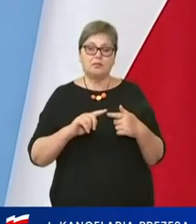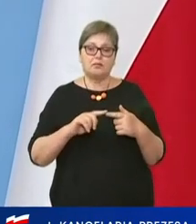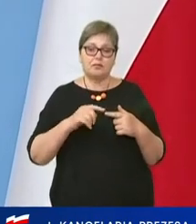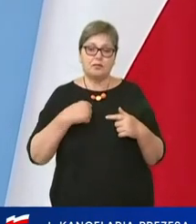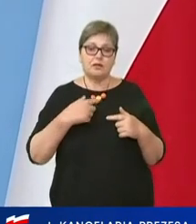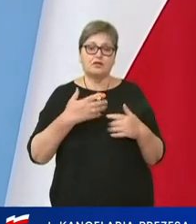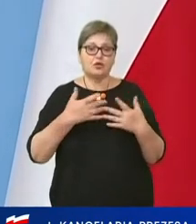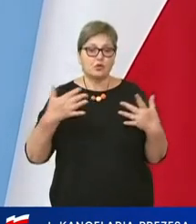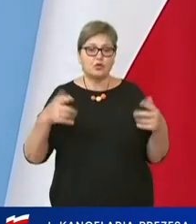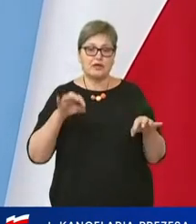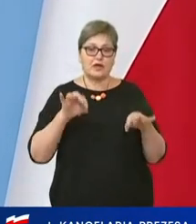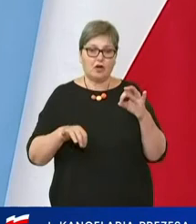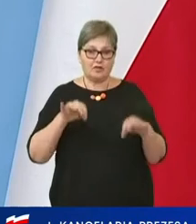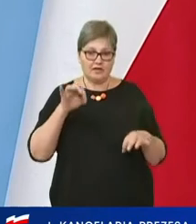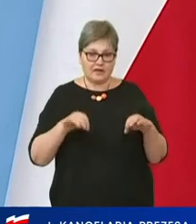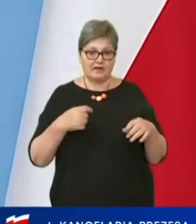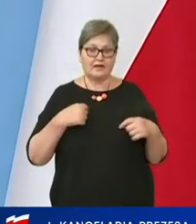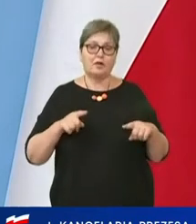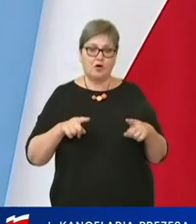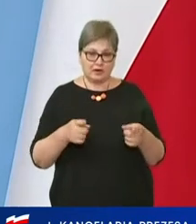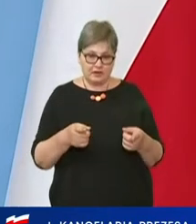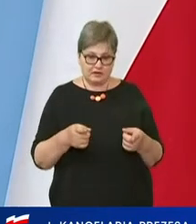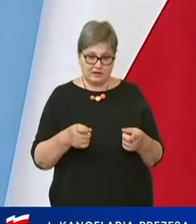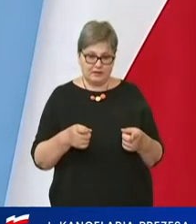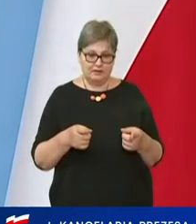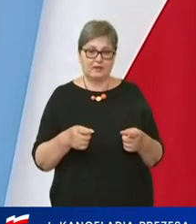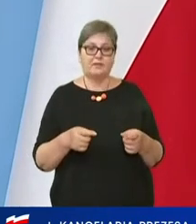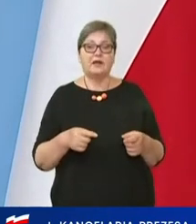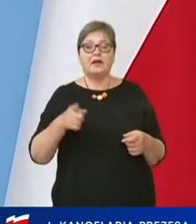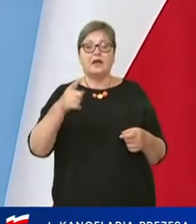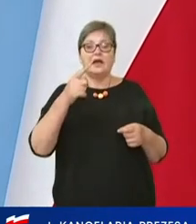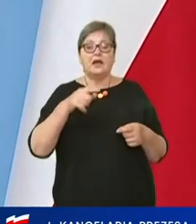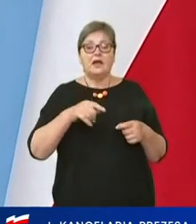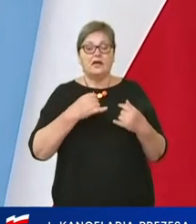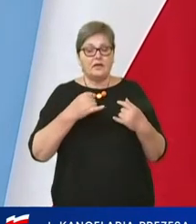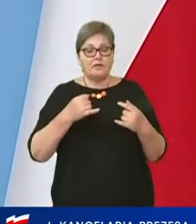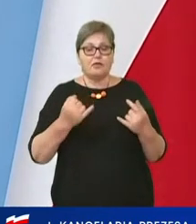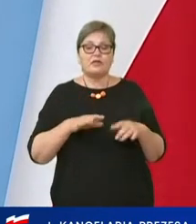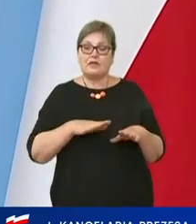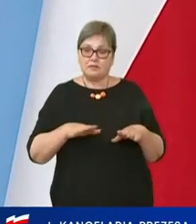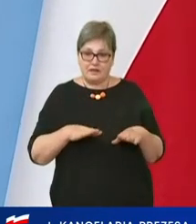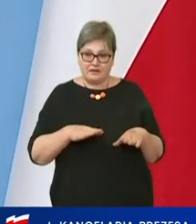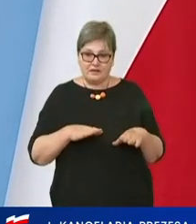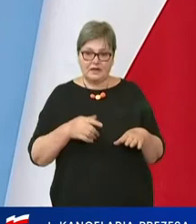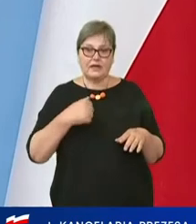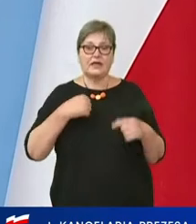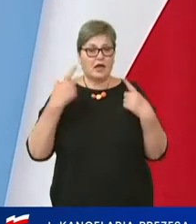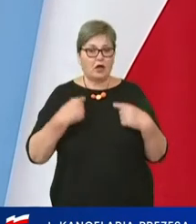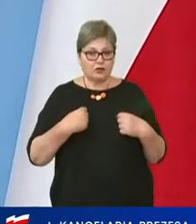z wojewodami, ale także z dyrektorami Urzędów Wojewódzkich Polityki Społecznej, osobiście spotykałam się